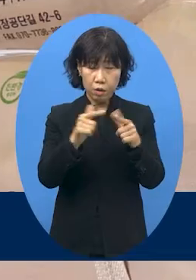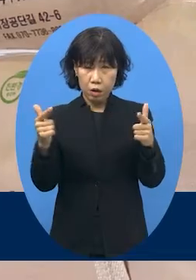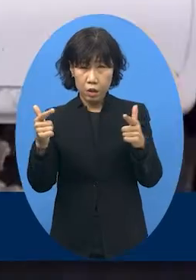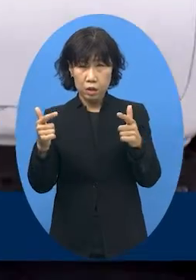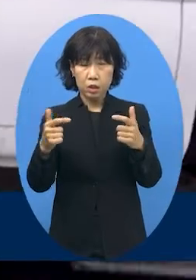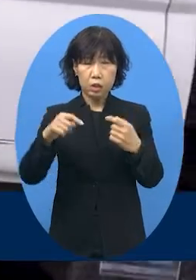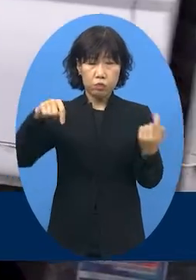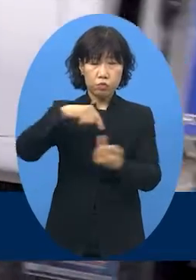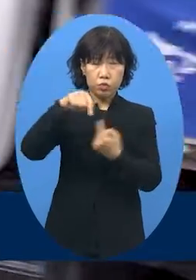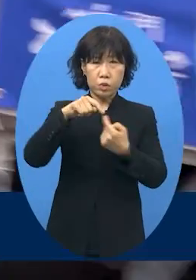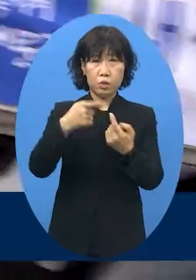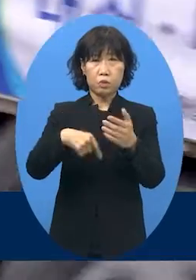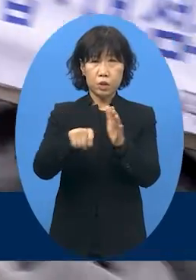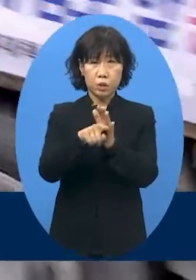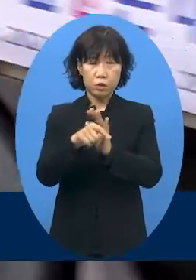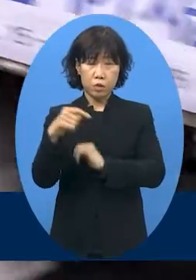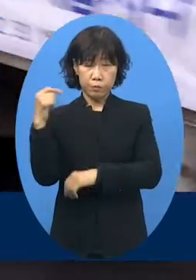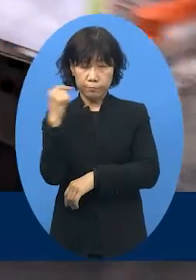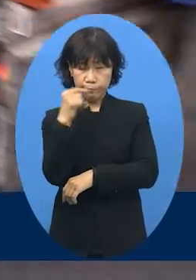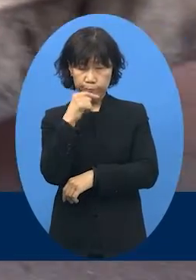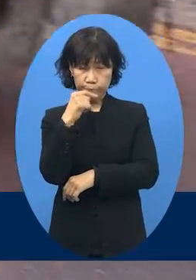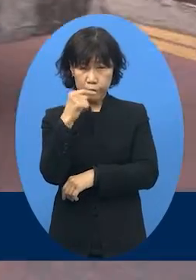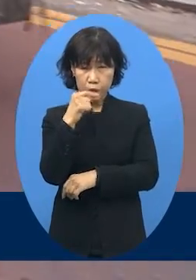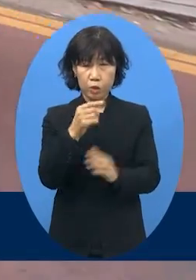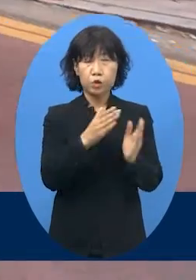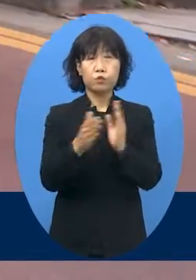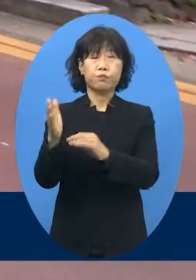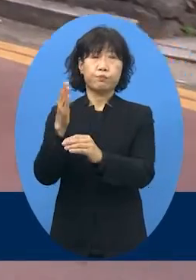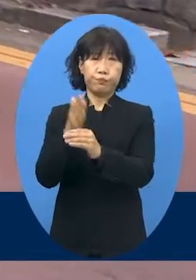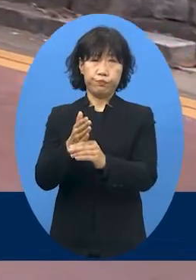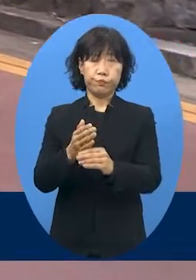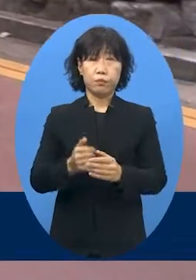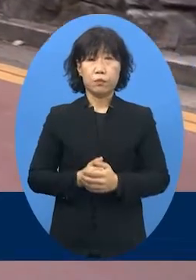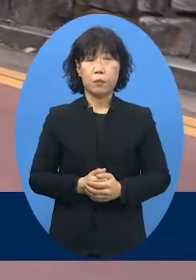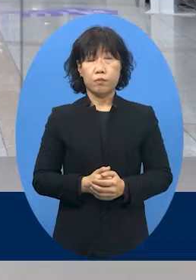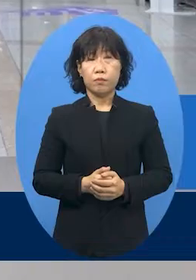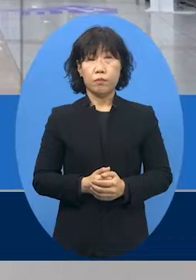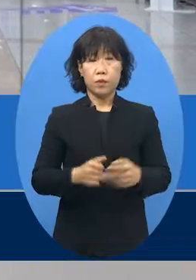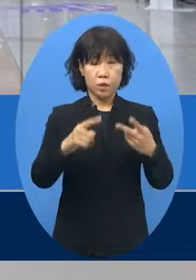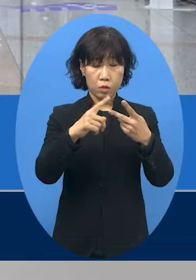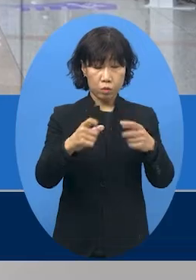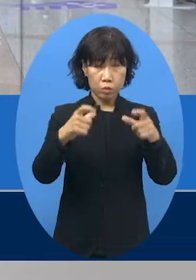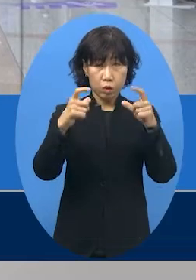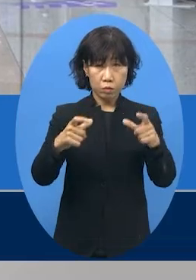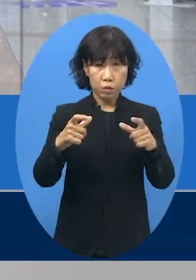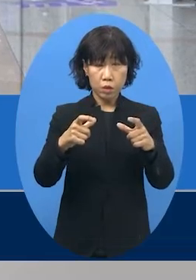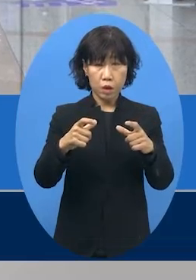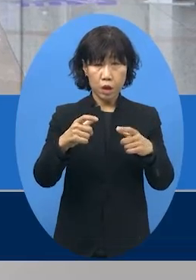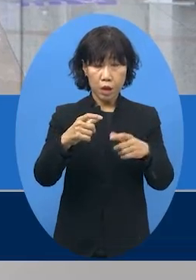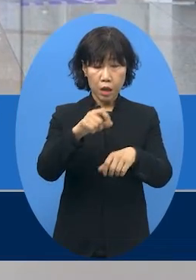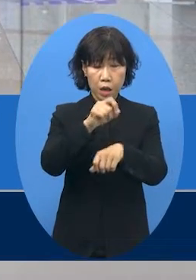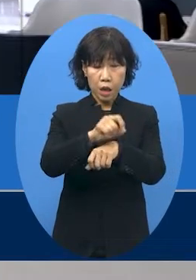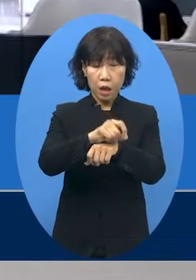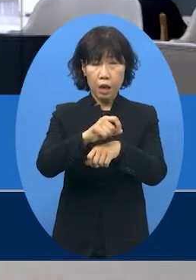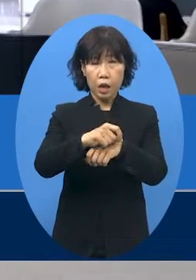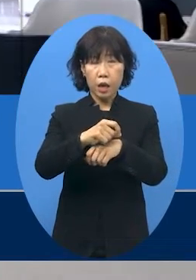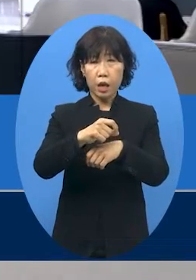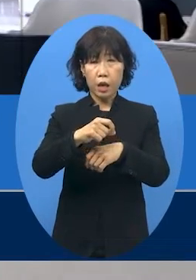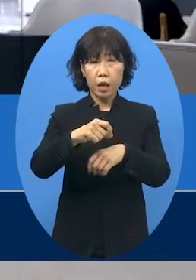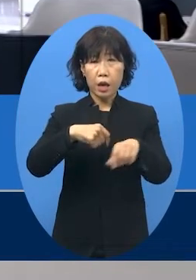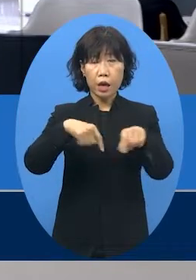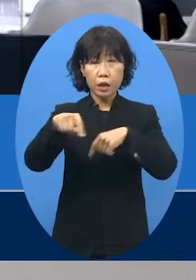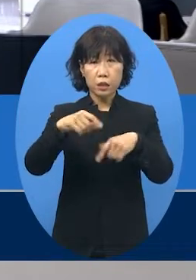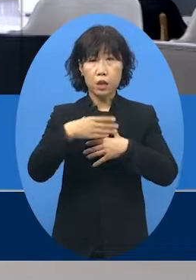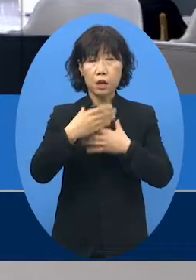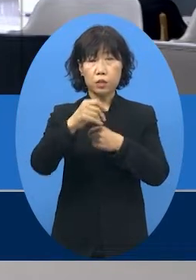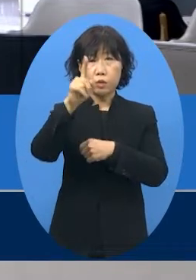다양한 제설장비 운용등 제설대책 철저를 기하고 있습니다 동대문구가 행정안전부에서